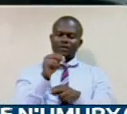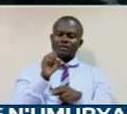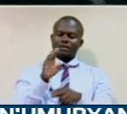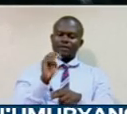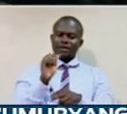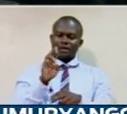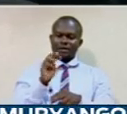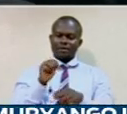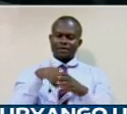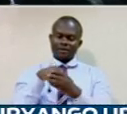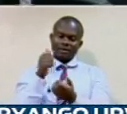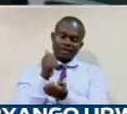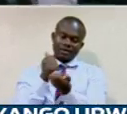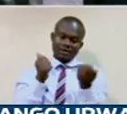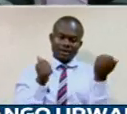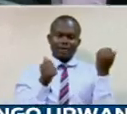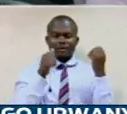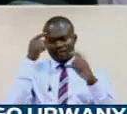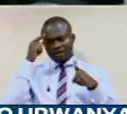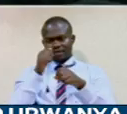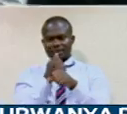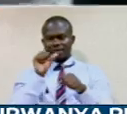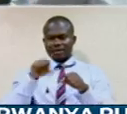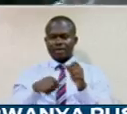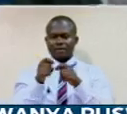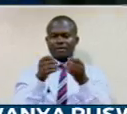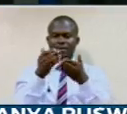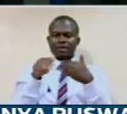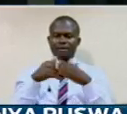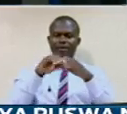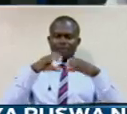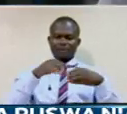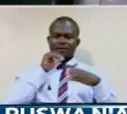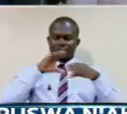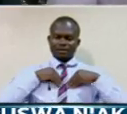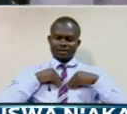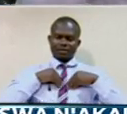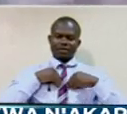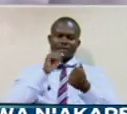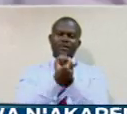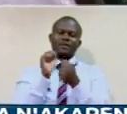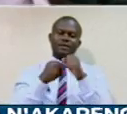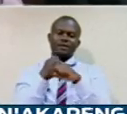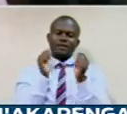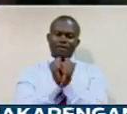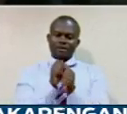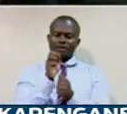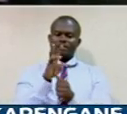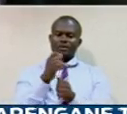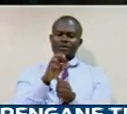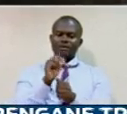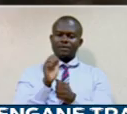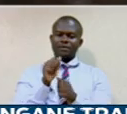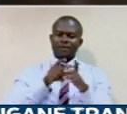bombi bahamwe n'icyaha cy'ubugambanyi bugamije kugirira nabi ubutegetsi buriho no kurema umutwe w'ingabo utemewe. Urukiko rwakati igifungo cy'imyaka 10 Twagirimana